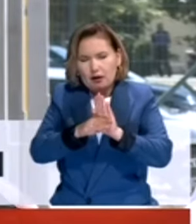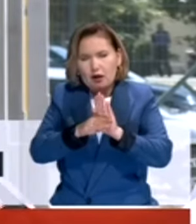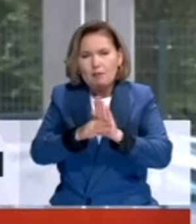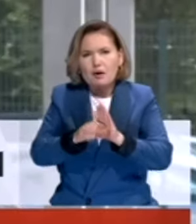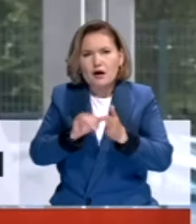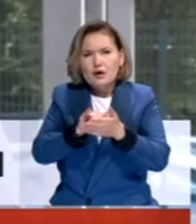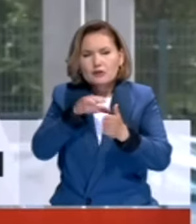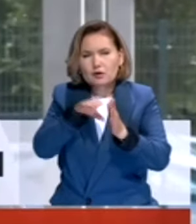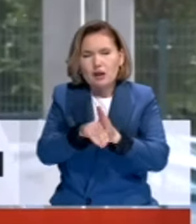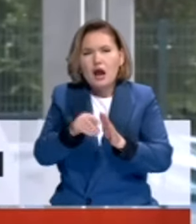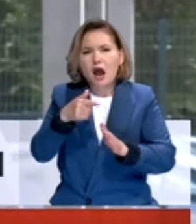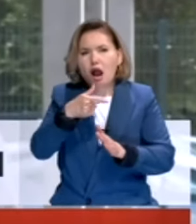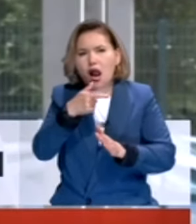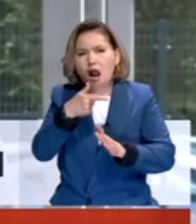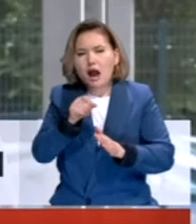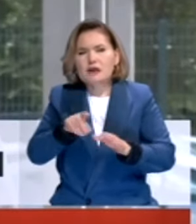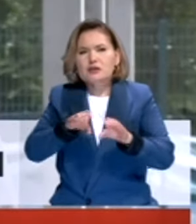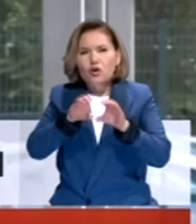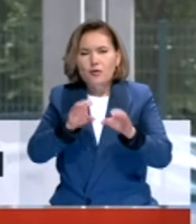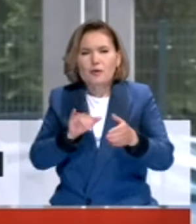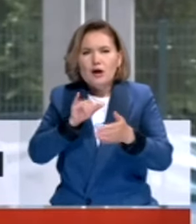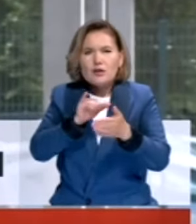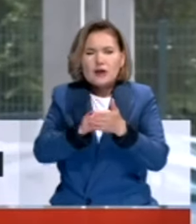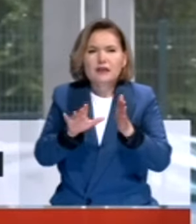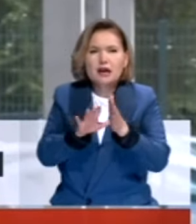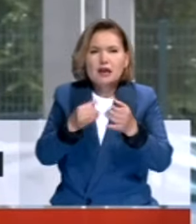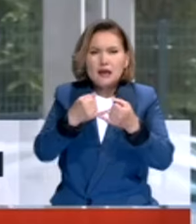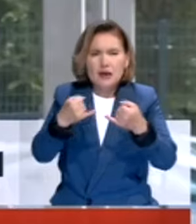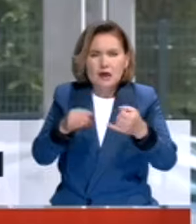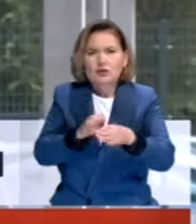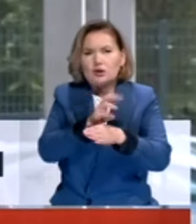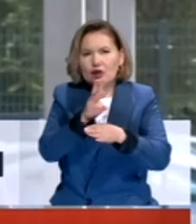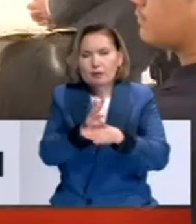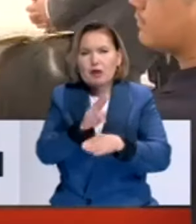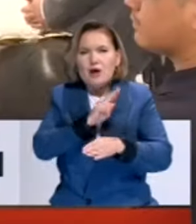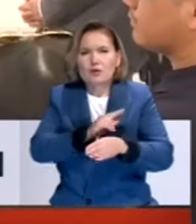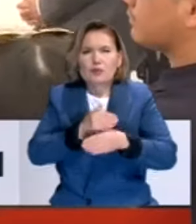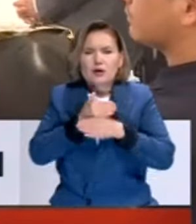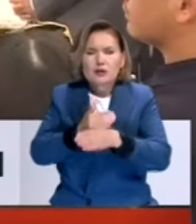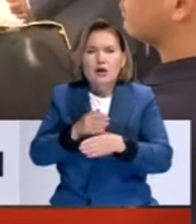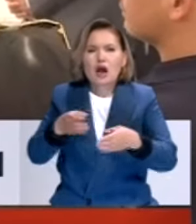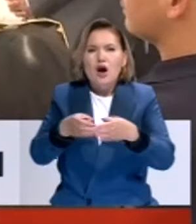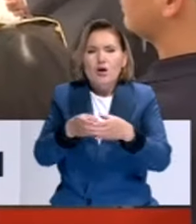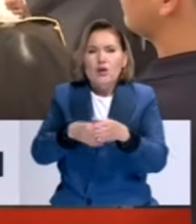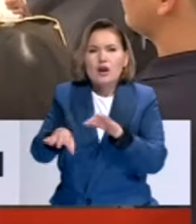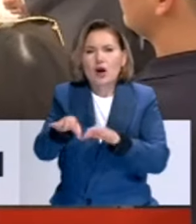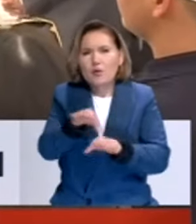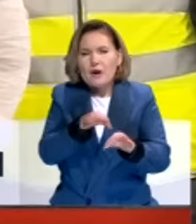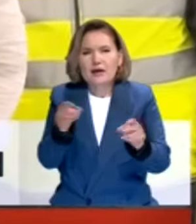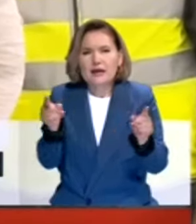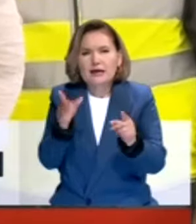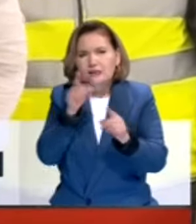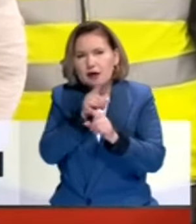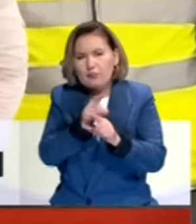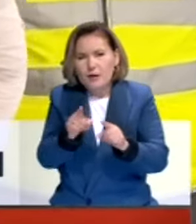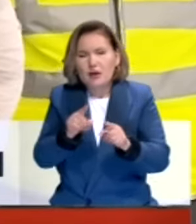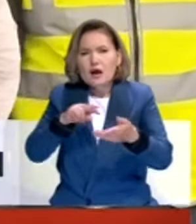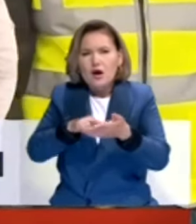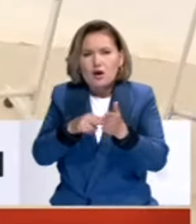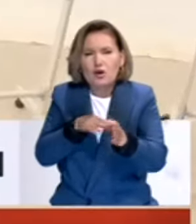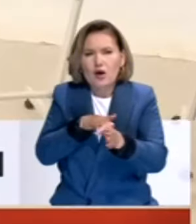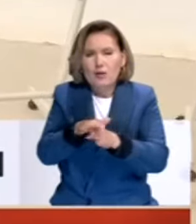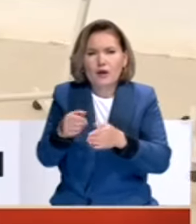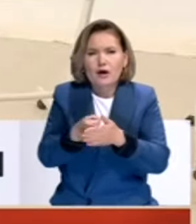тарту, электр желілерін тарту бойынша және басқа да жұмыстармен көмек жасап жатыр. Компания жобаны қысқа мерзімде іске асыруға